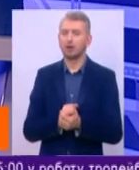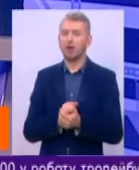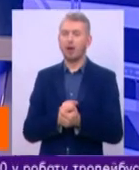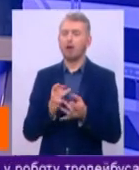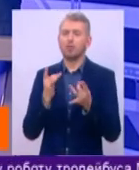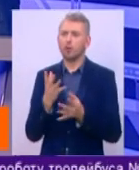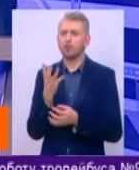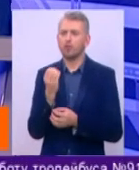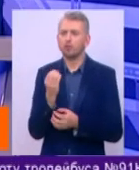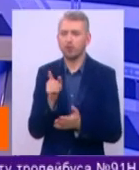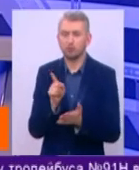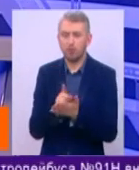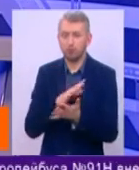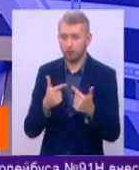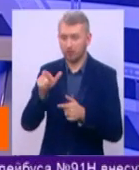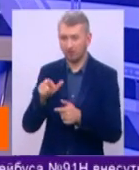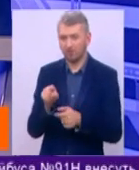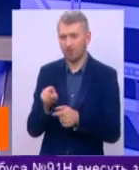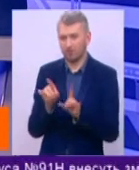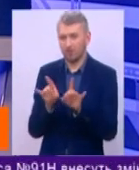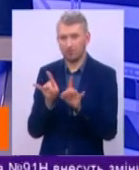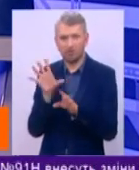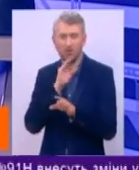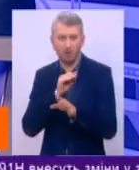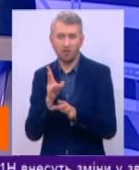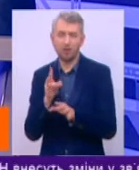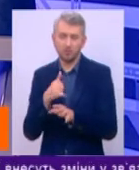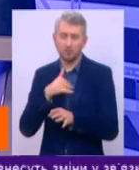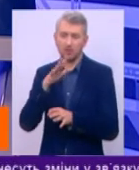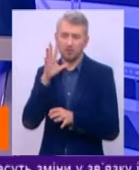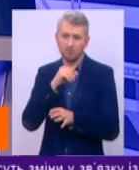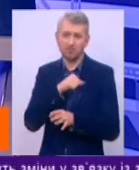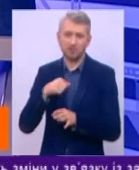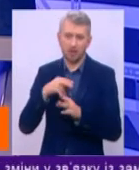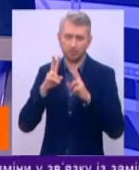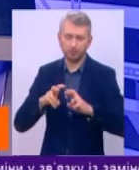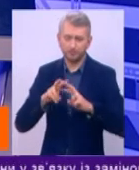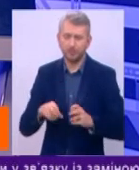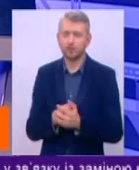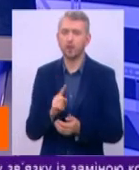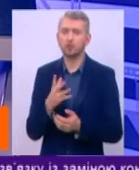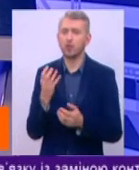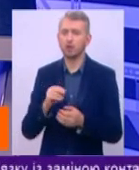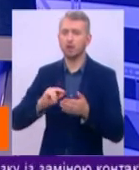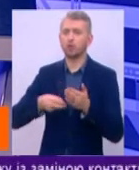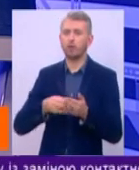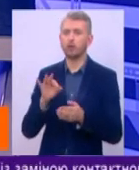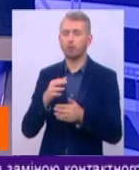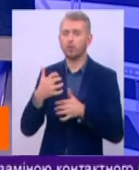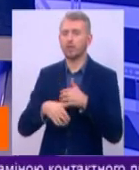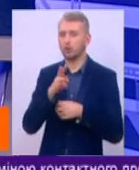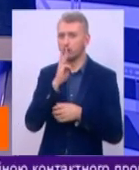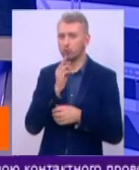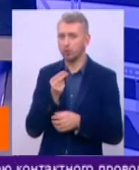медико-соціальну комісію. Ще мав бути гість, і він би розповів, тому доводиться ось теж розповідати. Отже, що ще? Довідку про середню